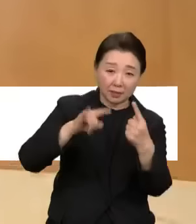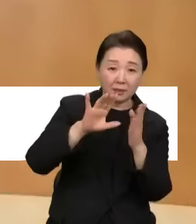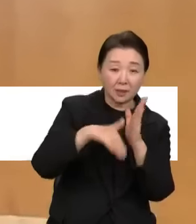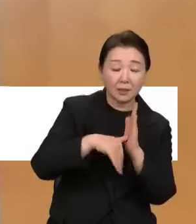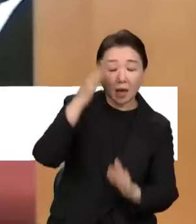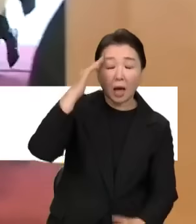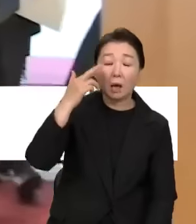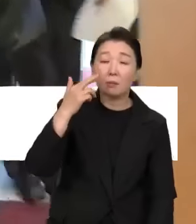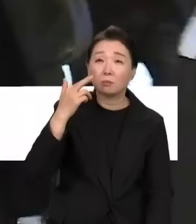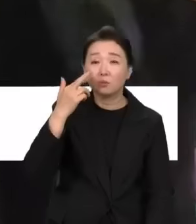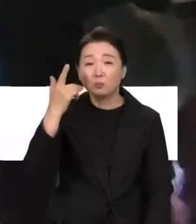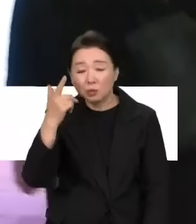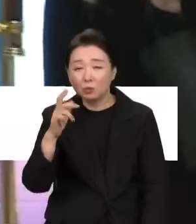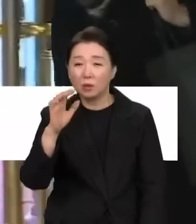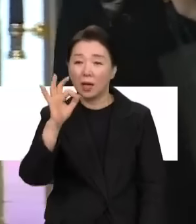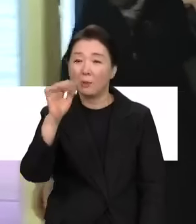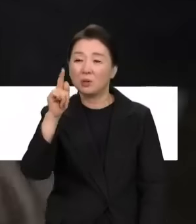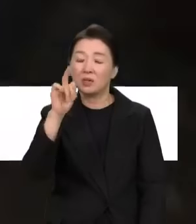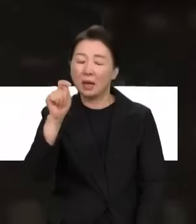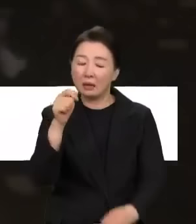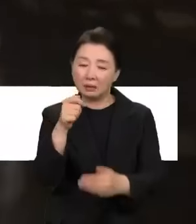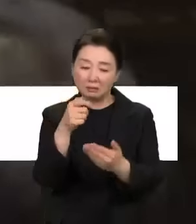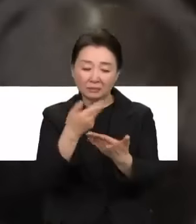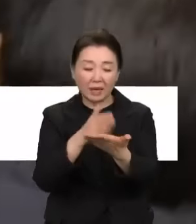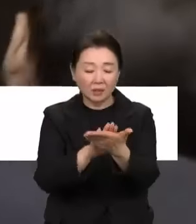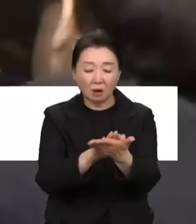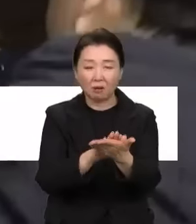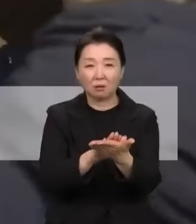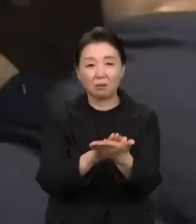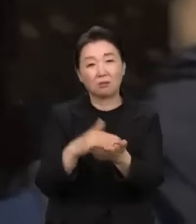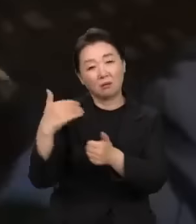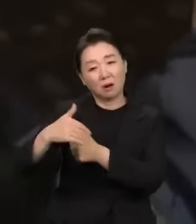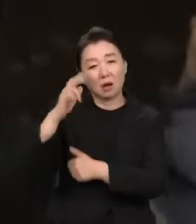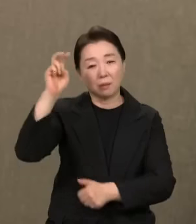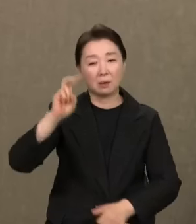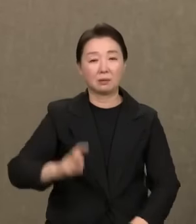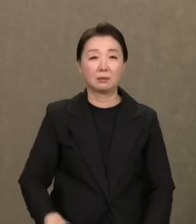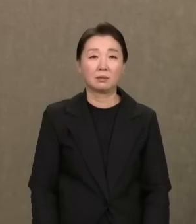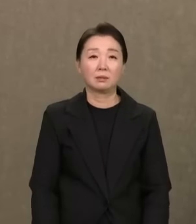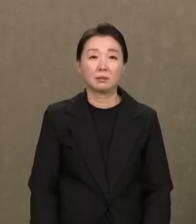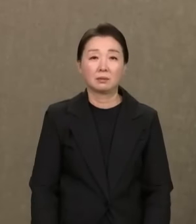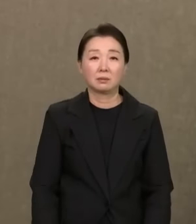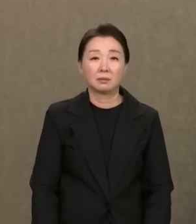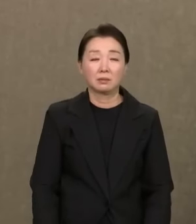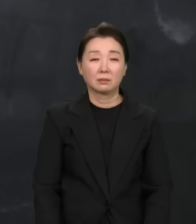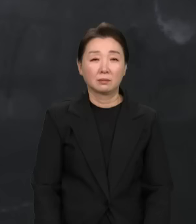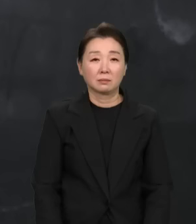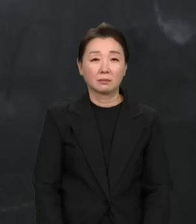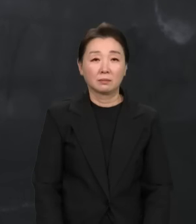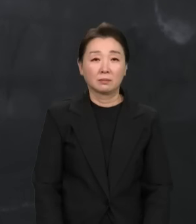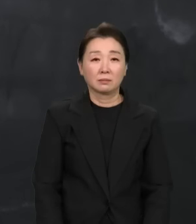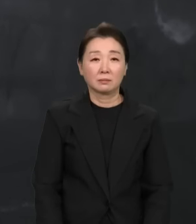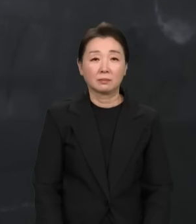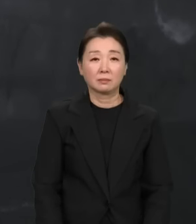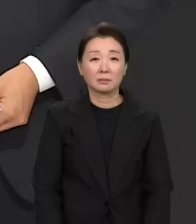한미 FTA를 흔들어 개정을 요구할 가능성을 배제할 수 없습니다. JTBC 이상화입니다.